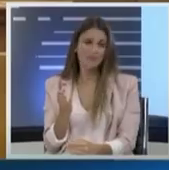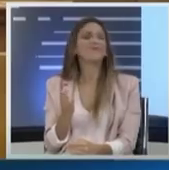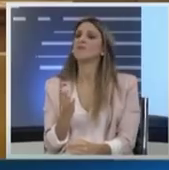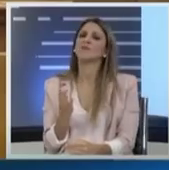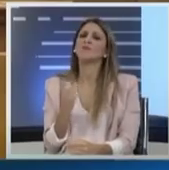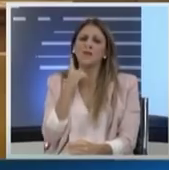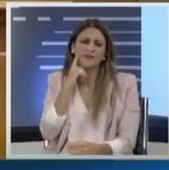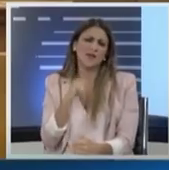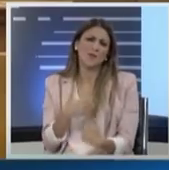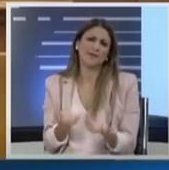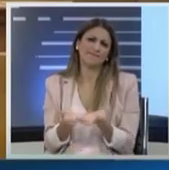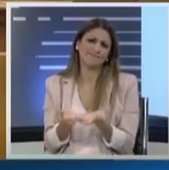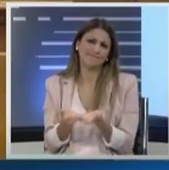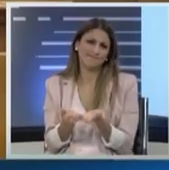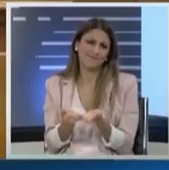πολύ γνωστό